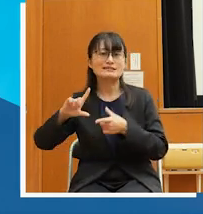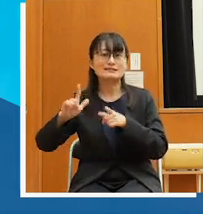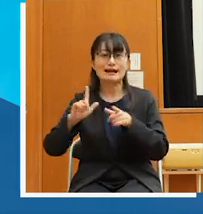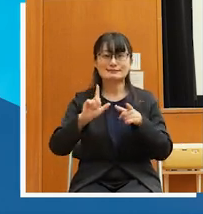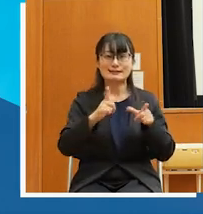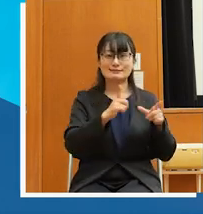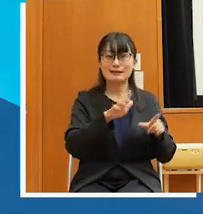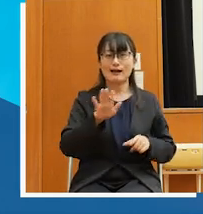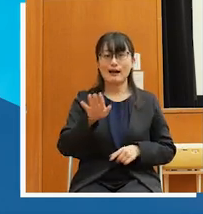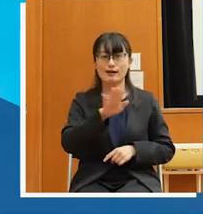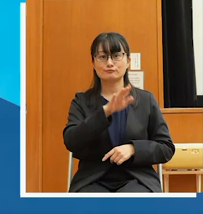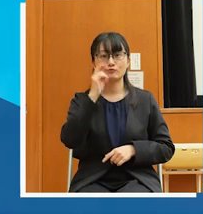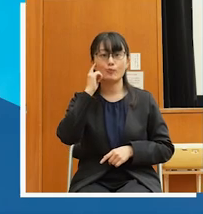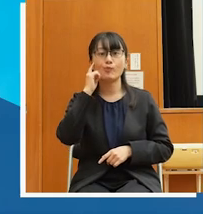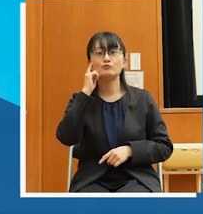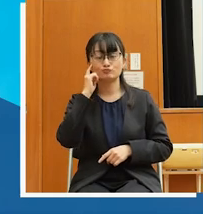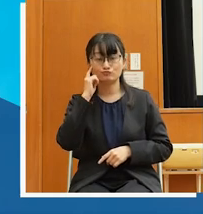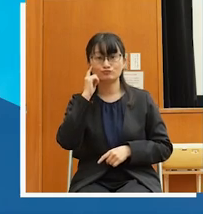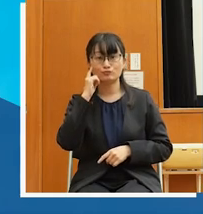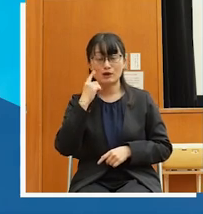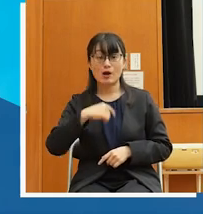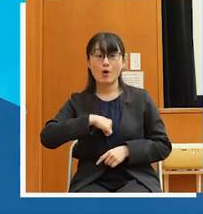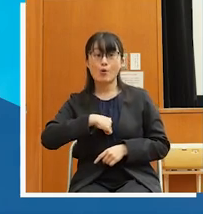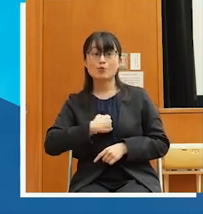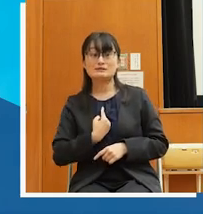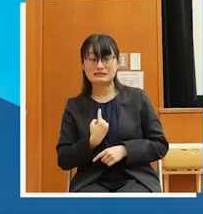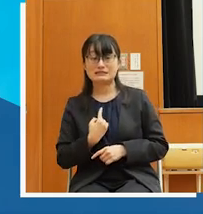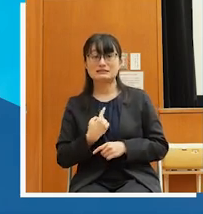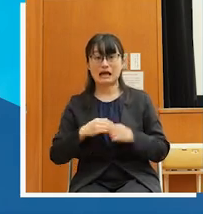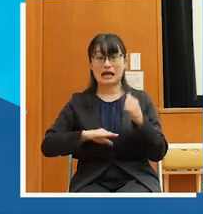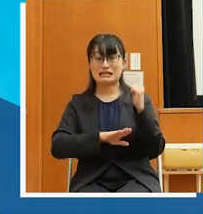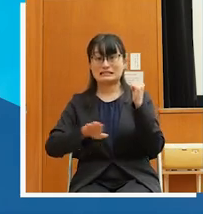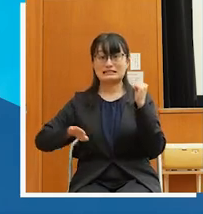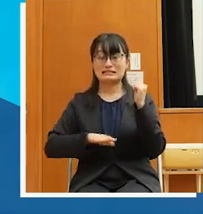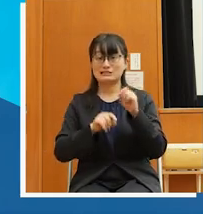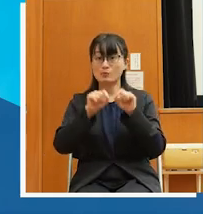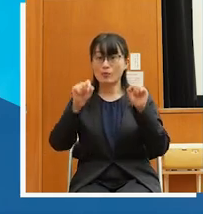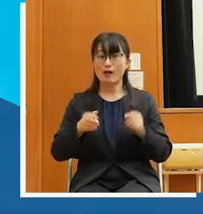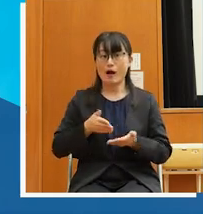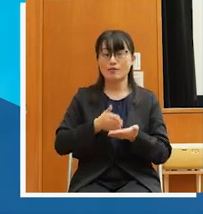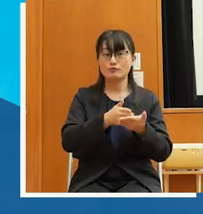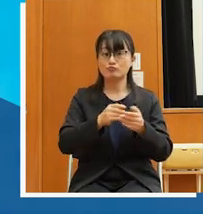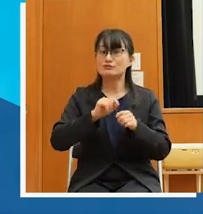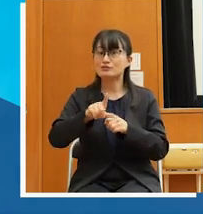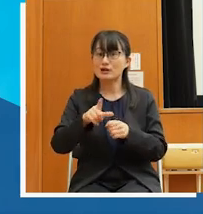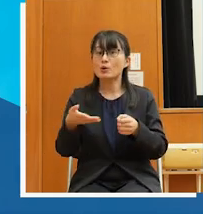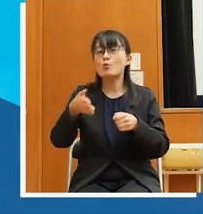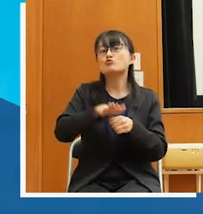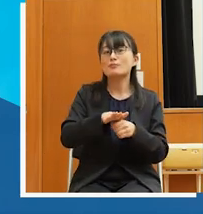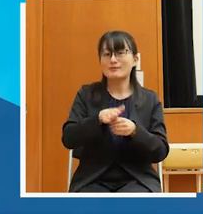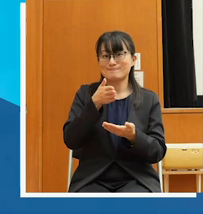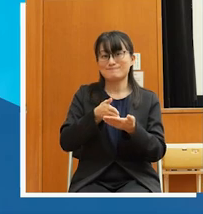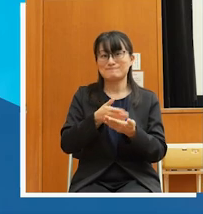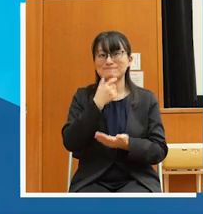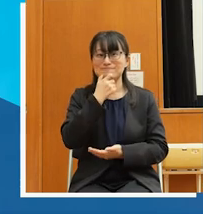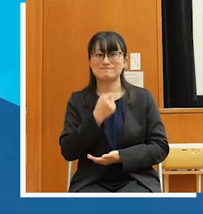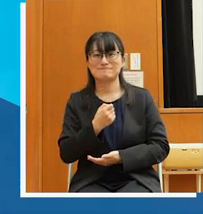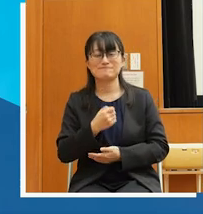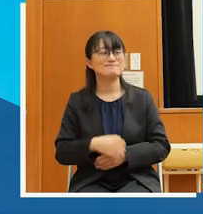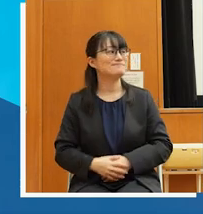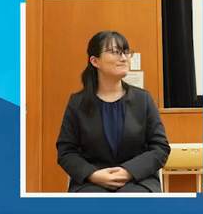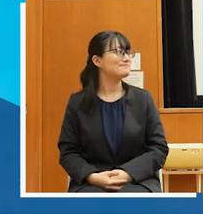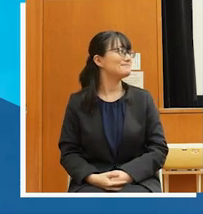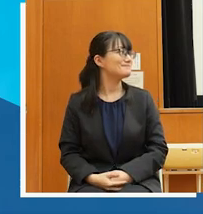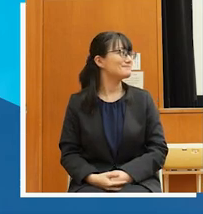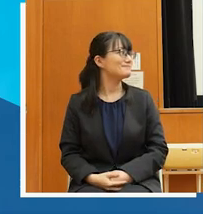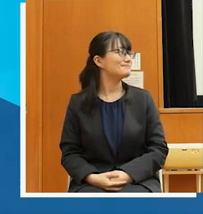話を基地問題についてするようになったのかみたいなそういうことも含めて今のご質問にちょっとお答えをいただけますでしょうか